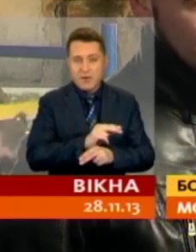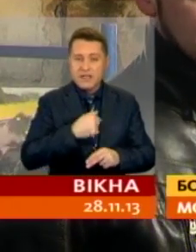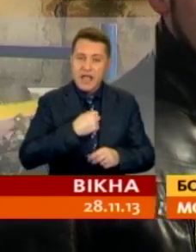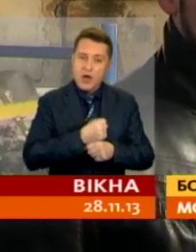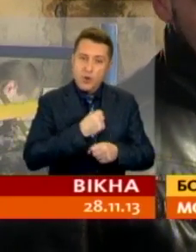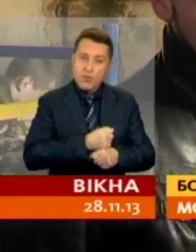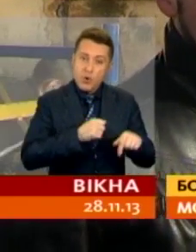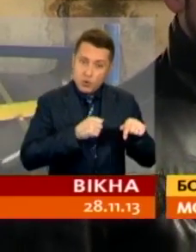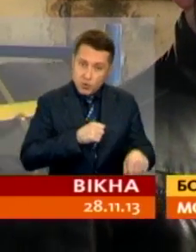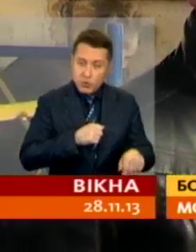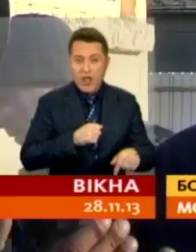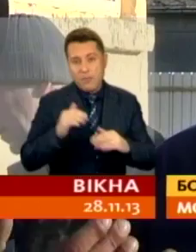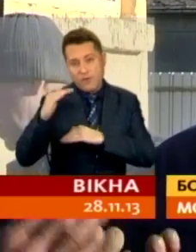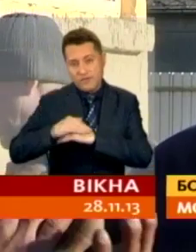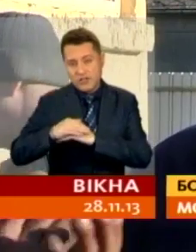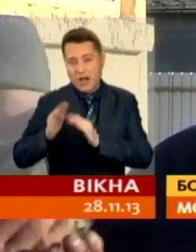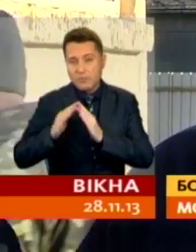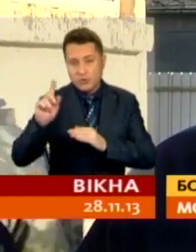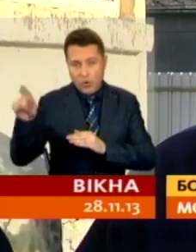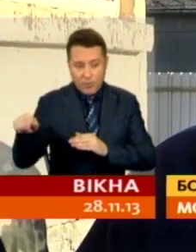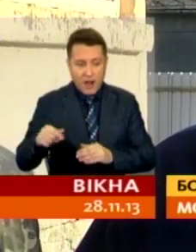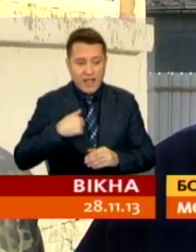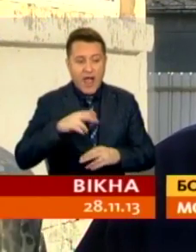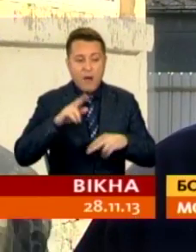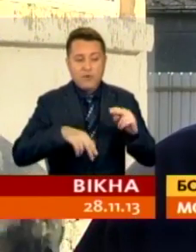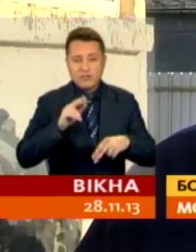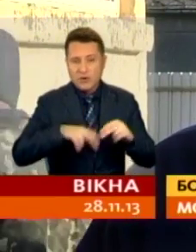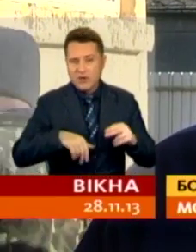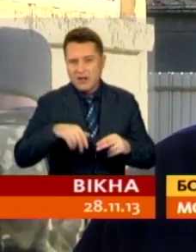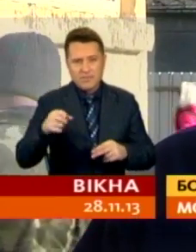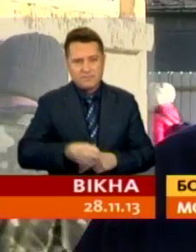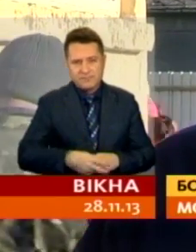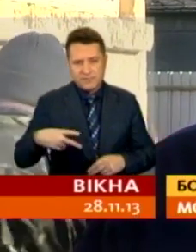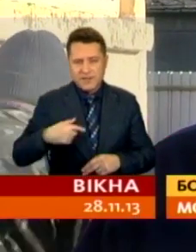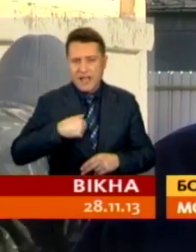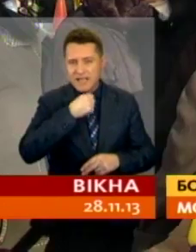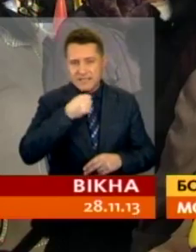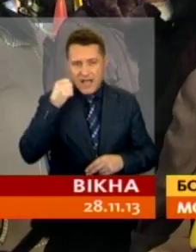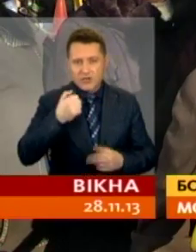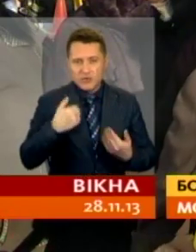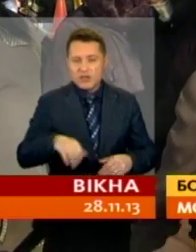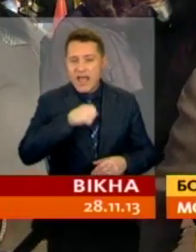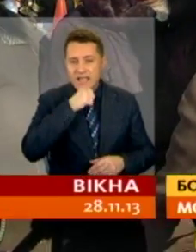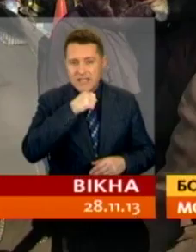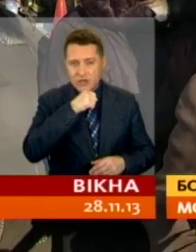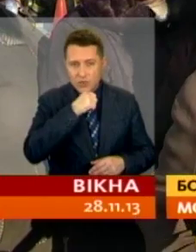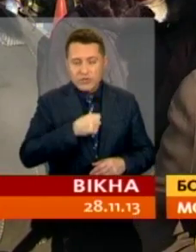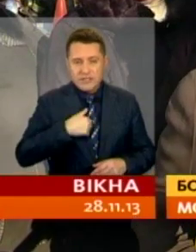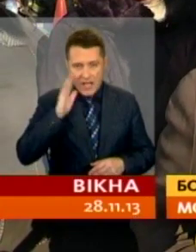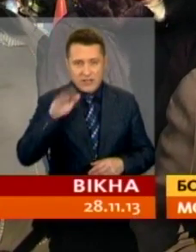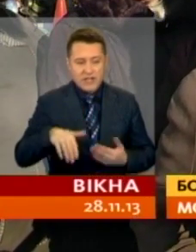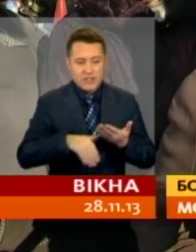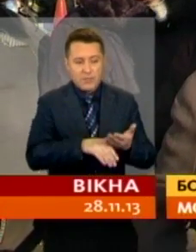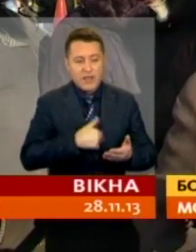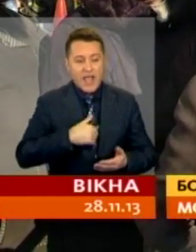тут, а вечорами роблю вдома. Я по стройках об'їздив дуже багато, я вже старший чоловік, я вже дідусь. Міння є. Знаєте, я вже